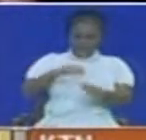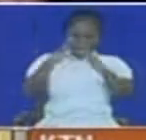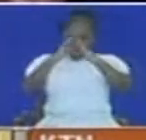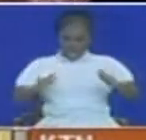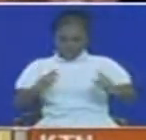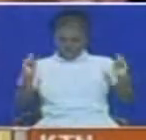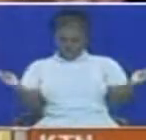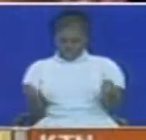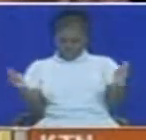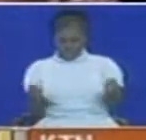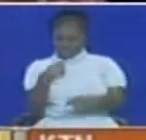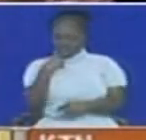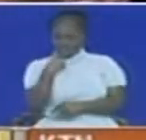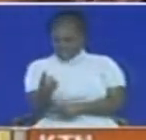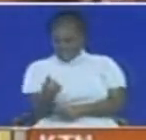mkaka akatuambia